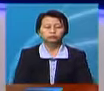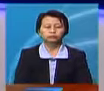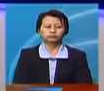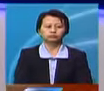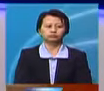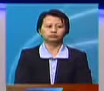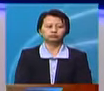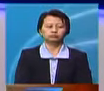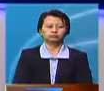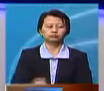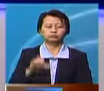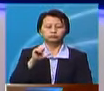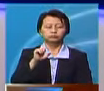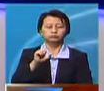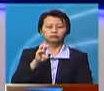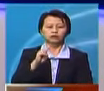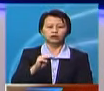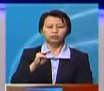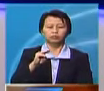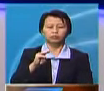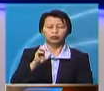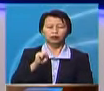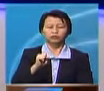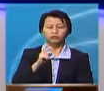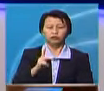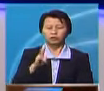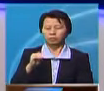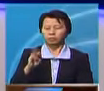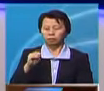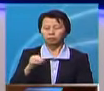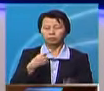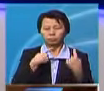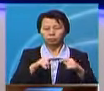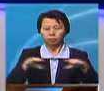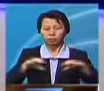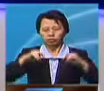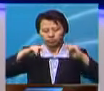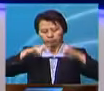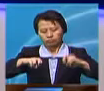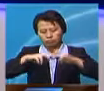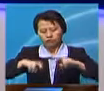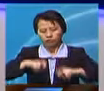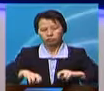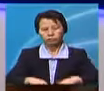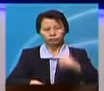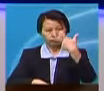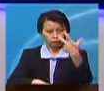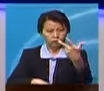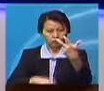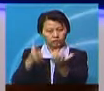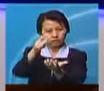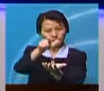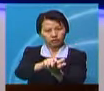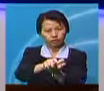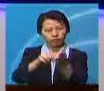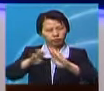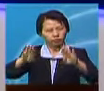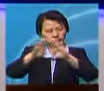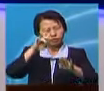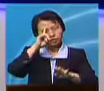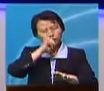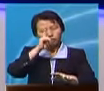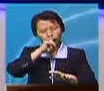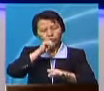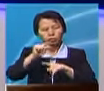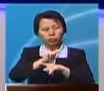Suruhanjaya Komunikasi dan Multimedia Malaysia SKMM sedang menjalankan siasatan berhubung 3 laporan berita palsu